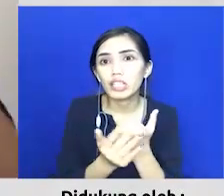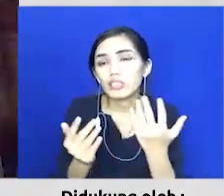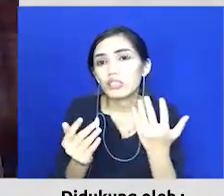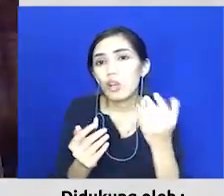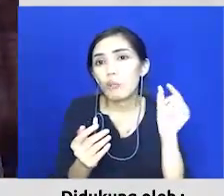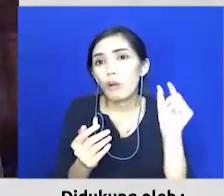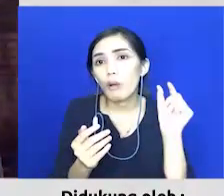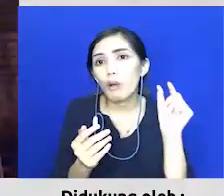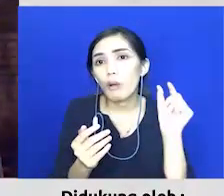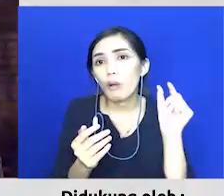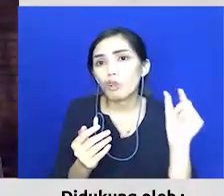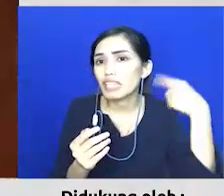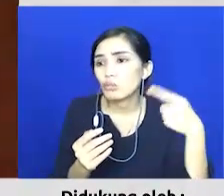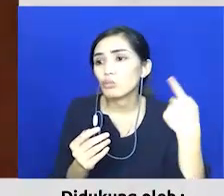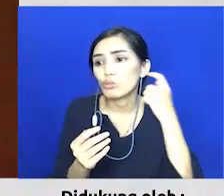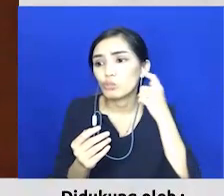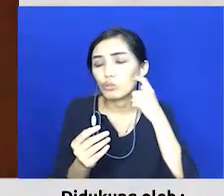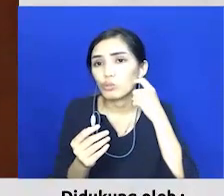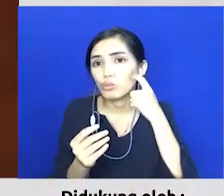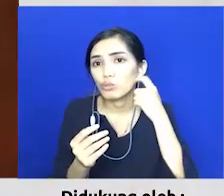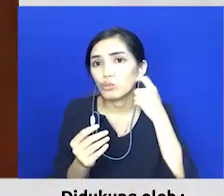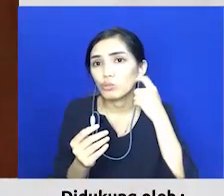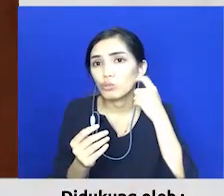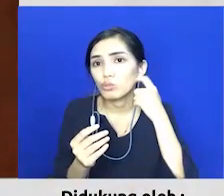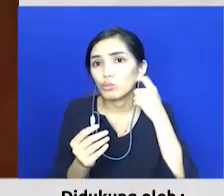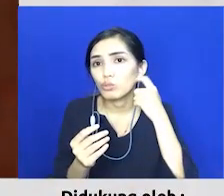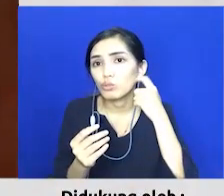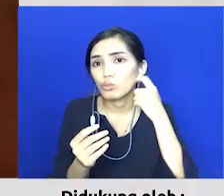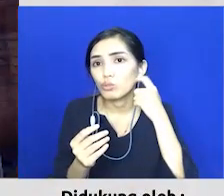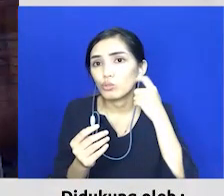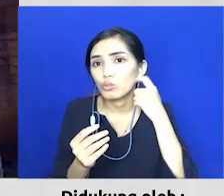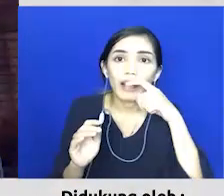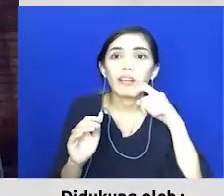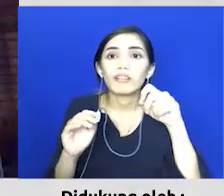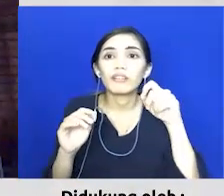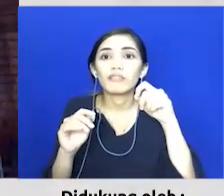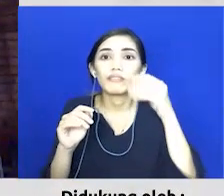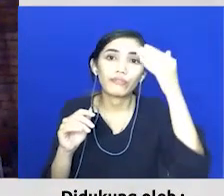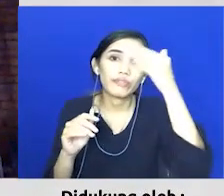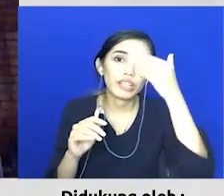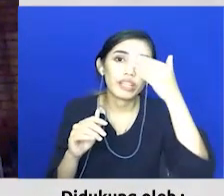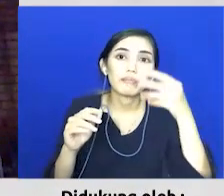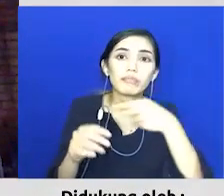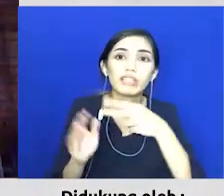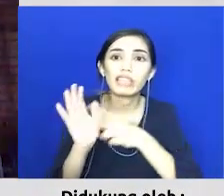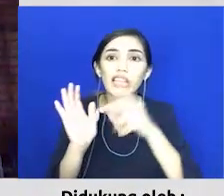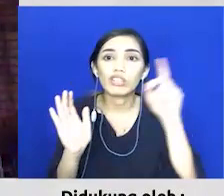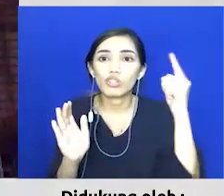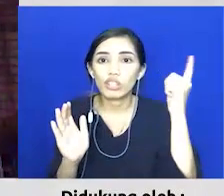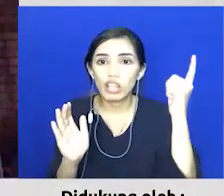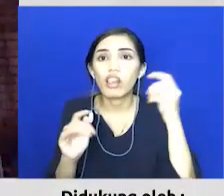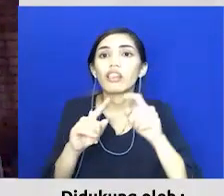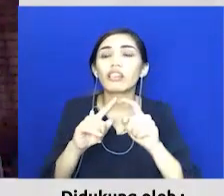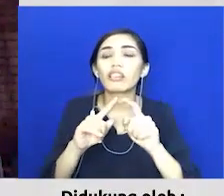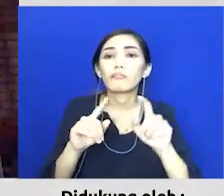konteks idealisme gagasan. Tapi sebenarnya kalau kita menyebut Usmar hanya idealis,